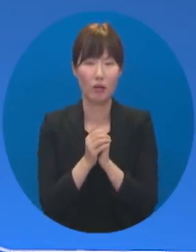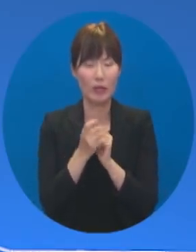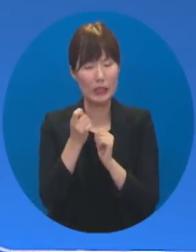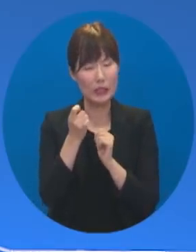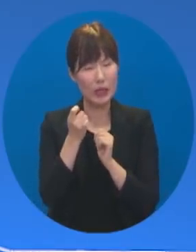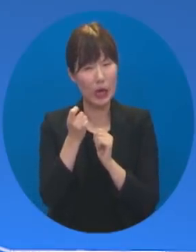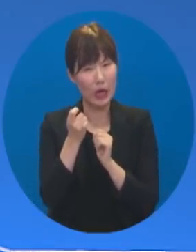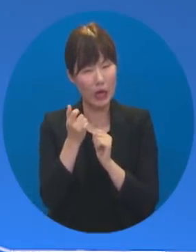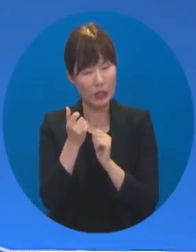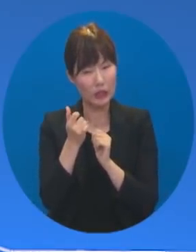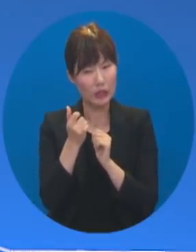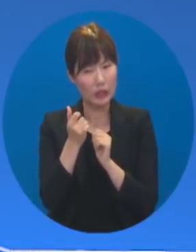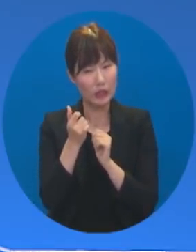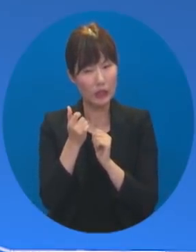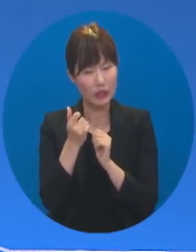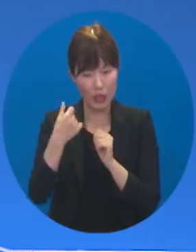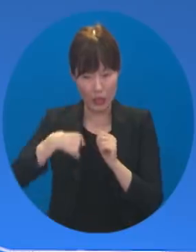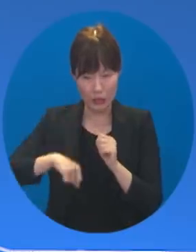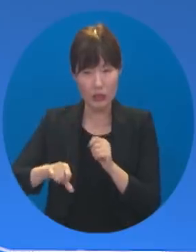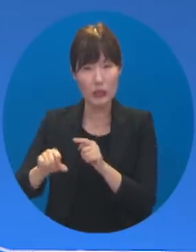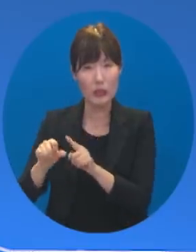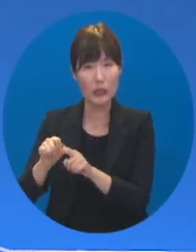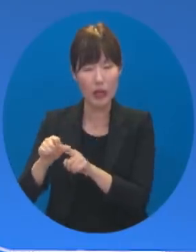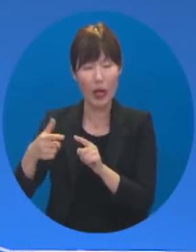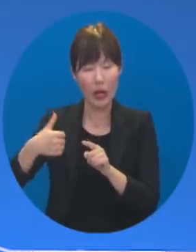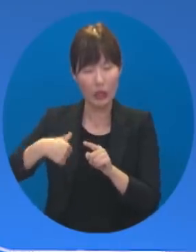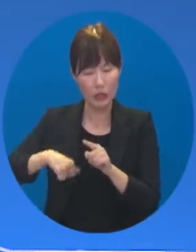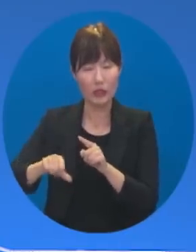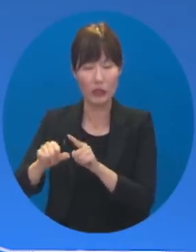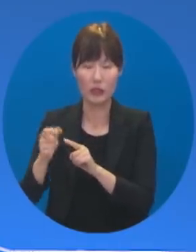이제 튜브 안에 눕히고